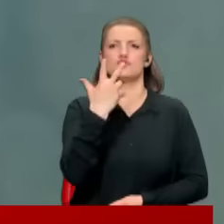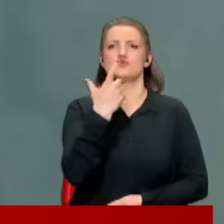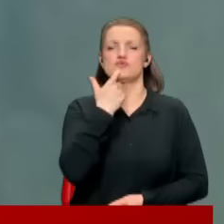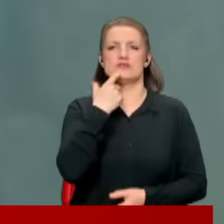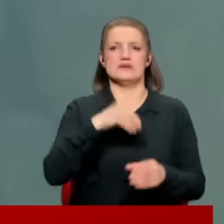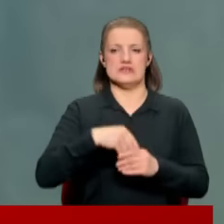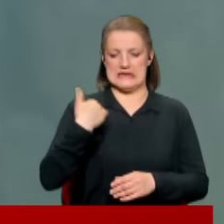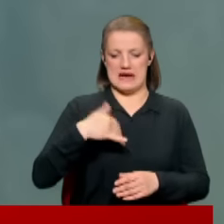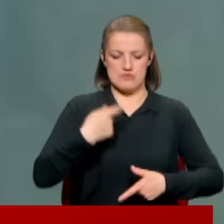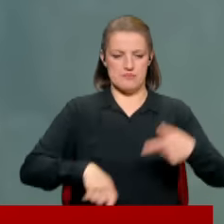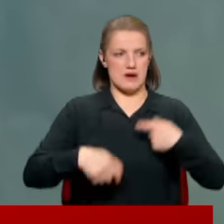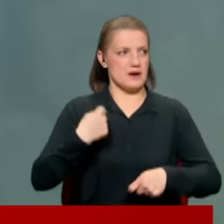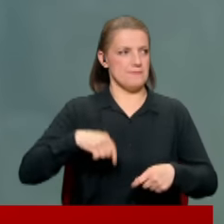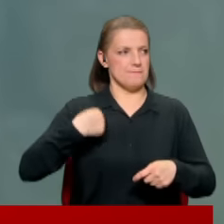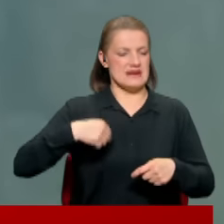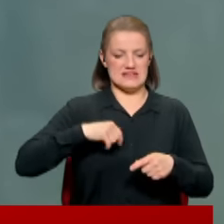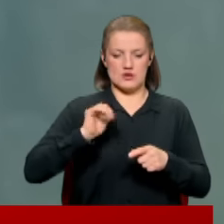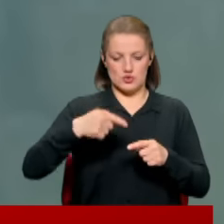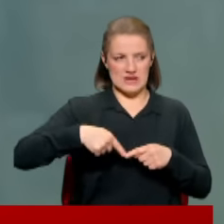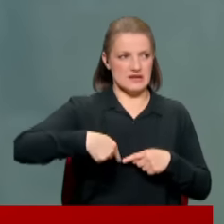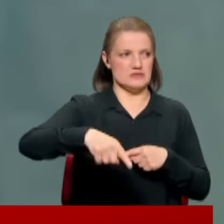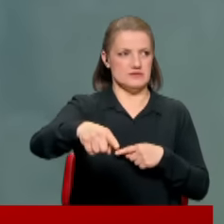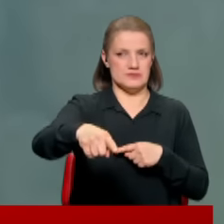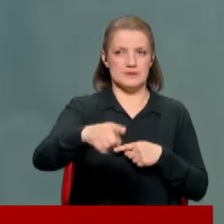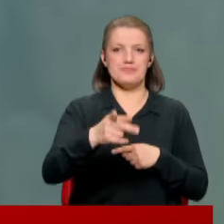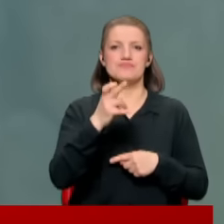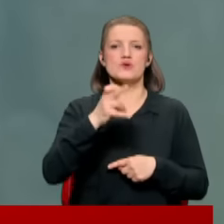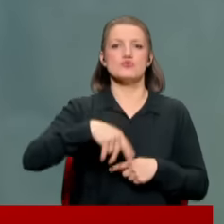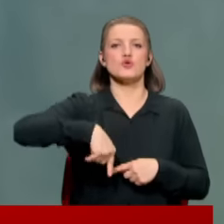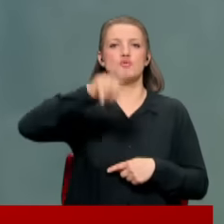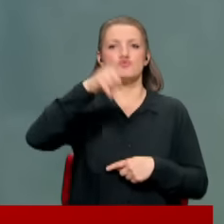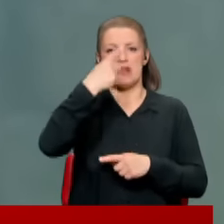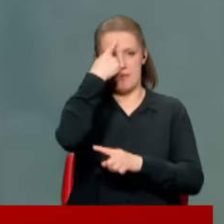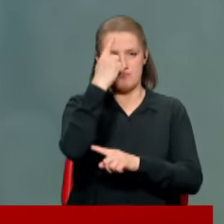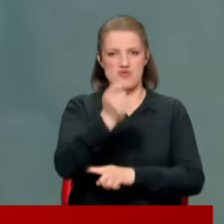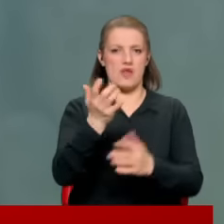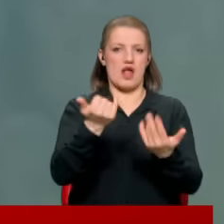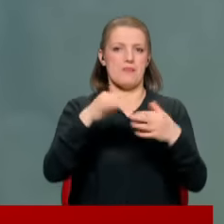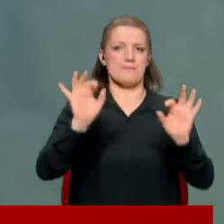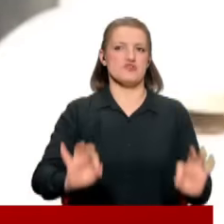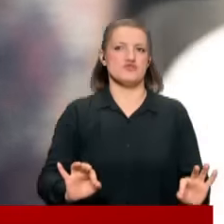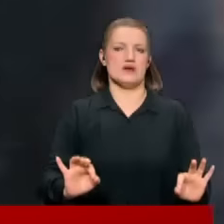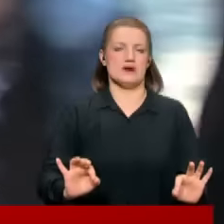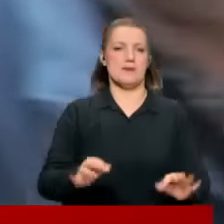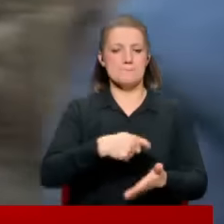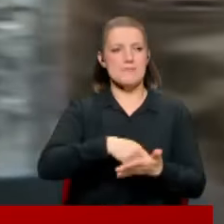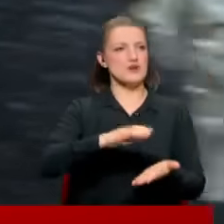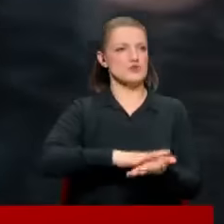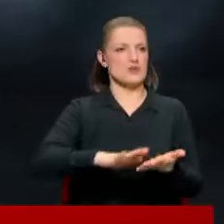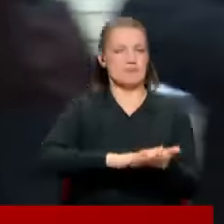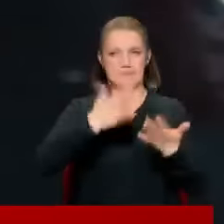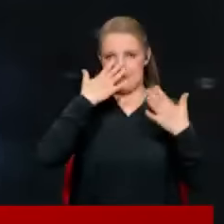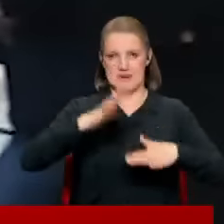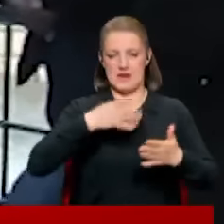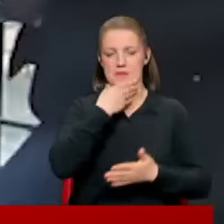yıl. Kamu bankalarımız pazartesi günü itibariyle promosyon güncelleme başvurularını almaya başlayacaklar. Maaş düzenlemesi